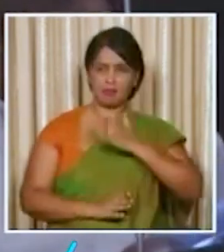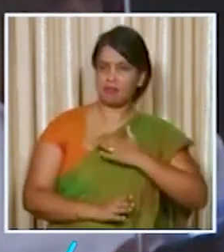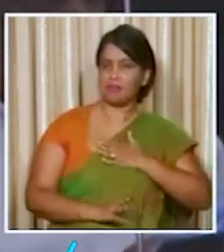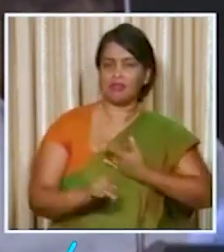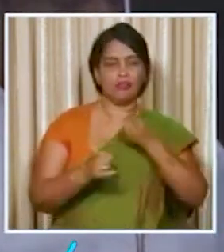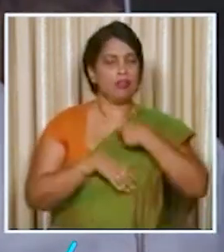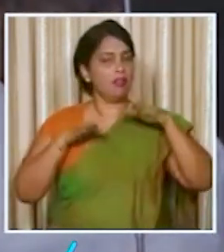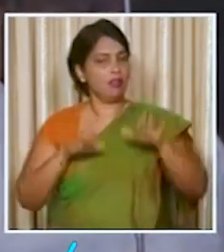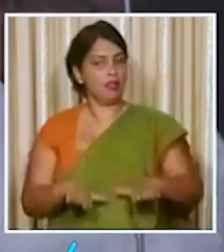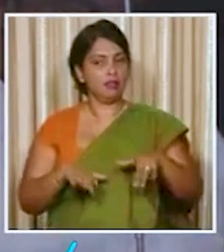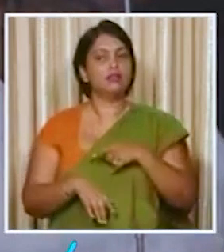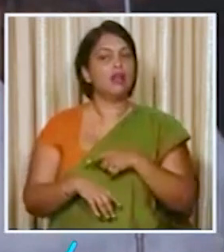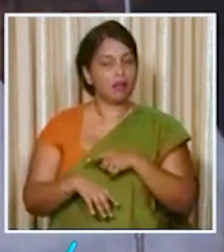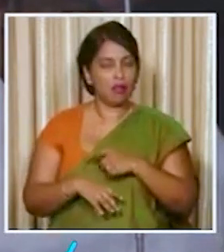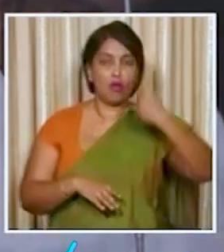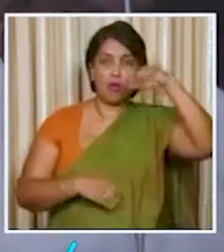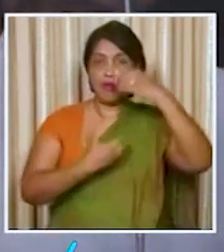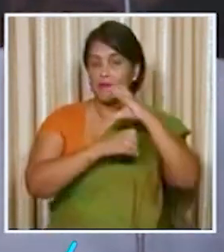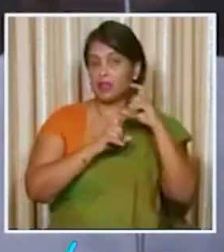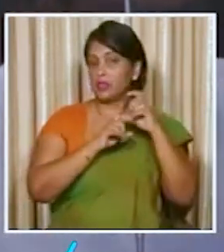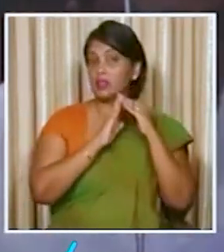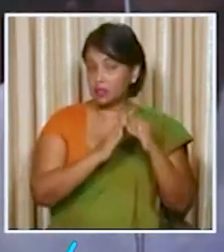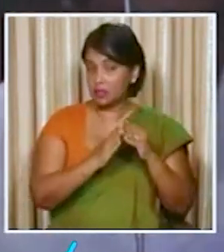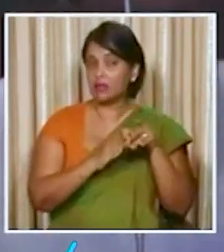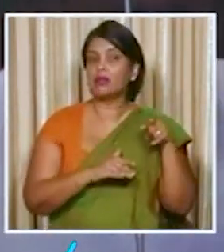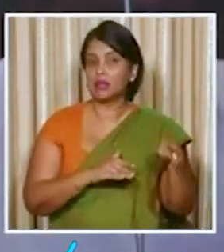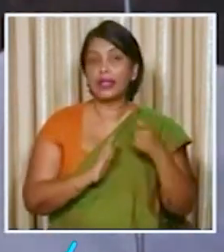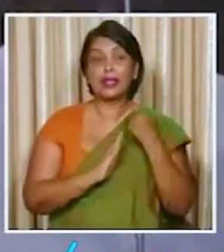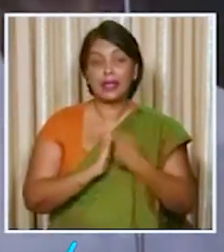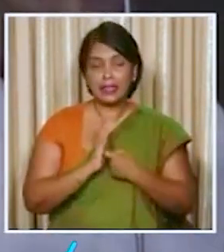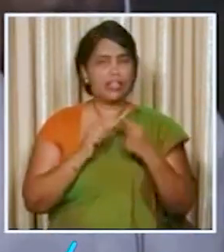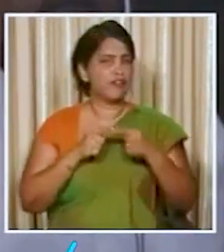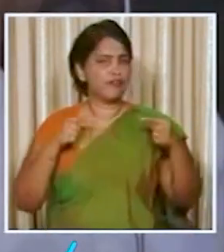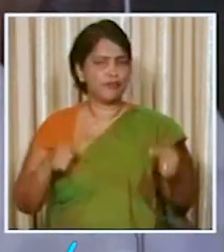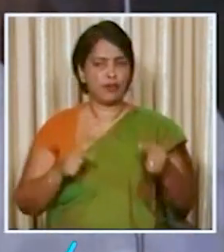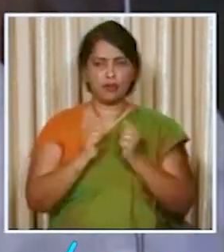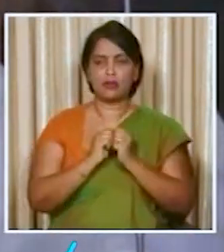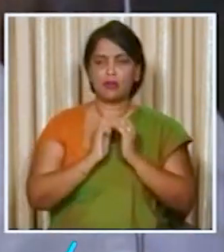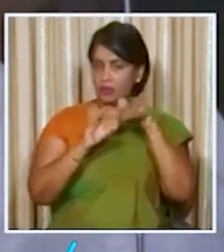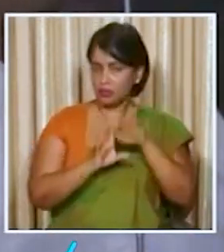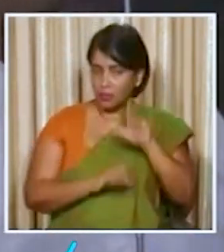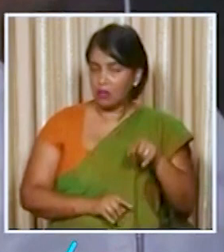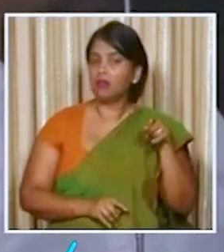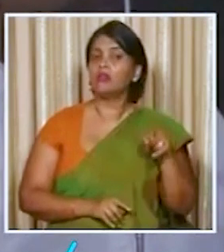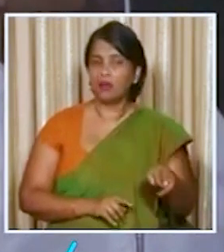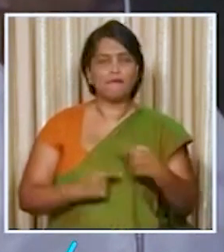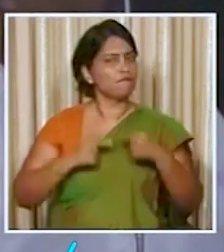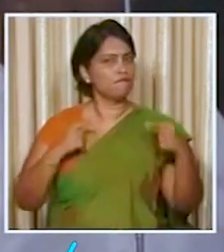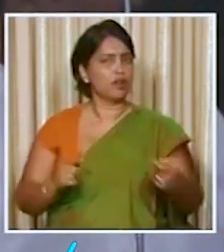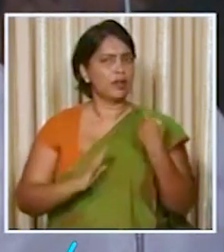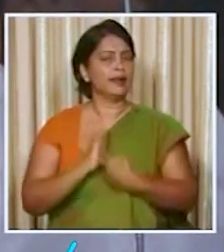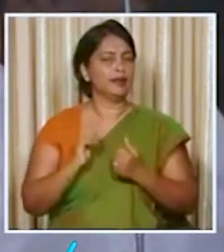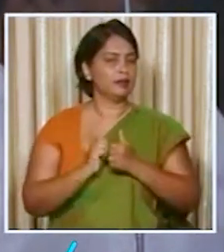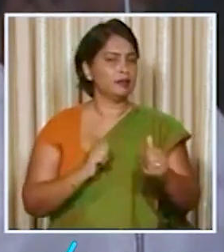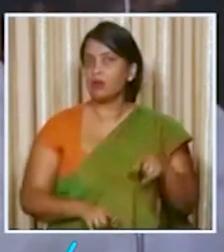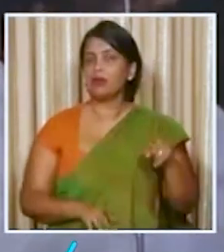රැඳී ඉන්න උත්සාහ කරලා තියෙනවා. එතකොට පුරාවිද්‍යා දෙපාර්තමේන්තුව තියෙන්නේ නීති විරෝධී කටයුත්ත පුරාවිද්‍යා ස්ථානයක සිද්ධ වෙනවා නම් ඒකට විරුද්ධව නීති ක්‍රියාත්මක කරන්න